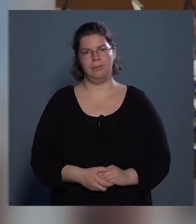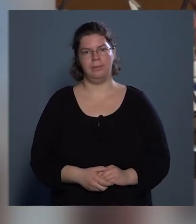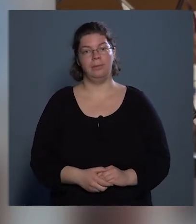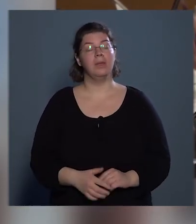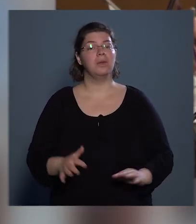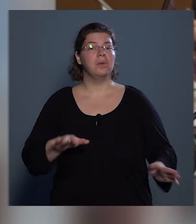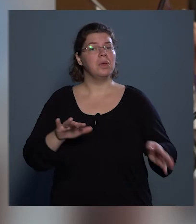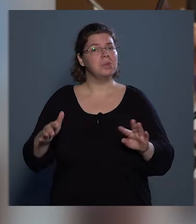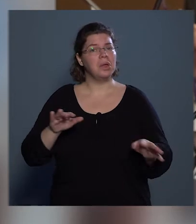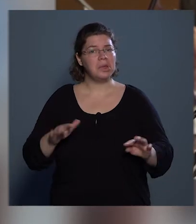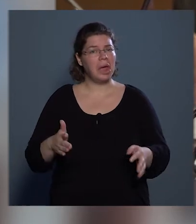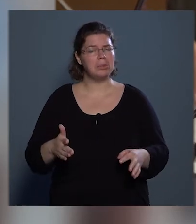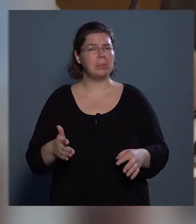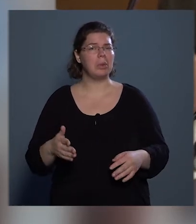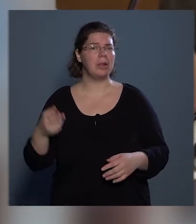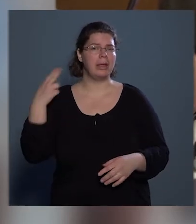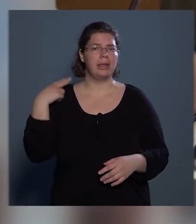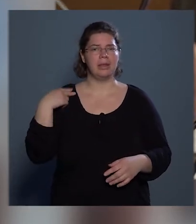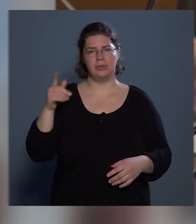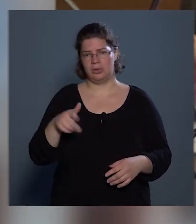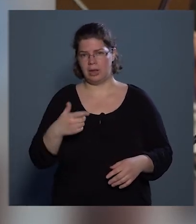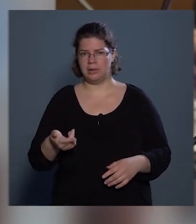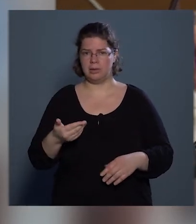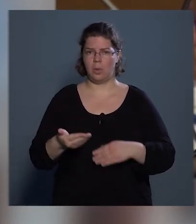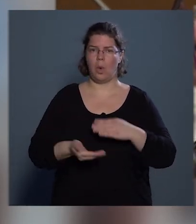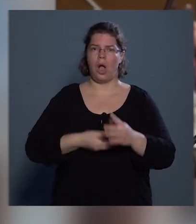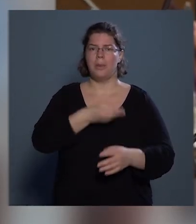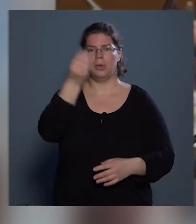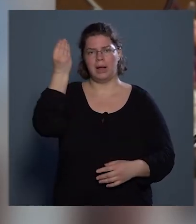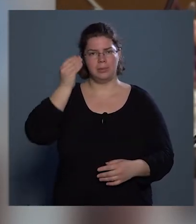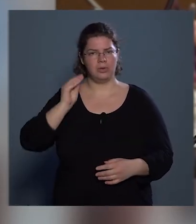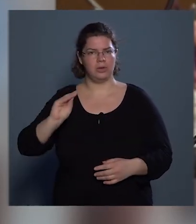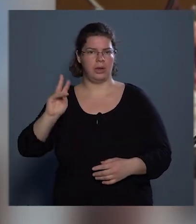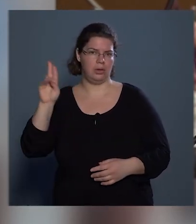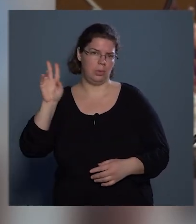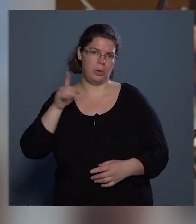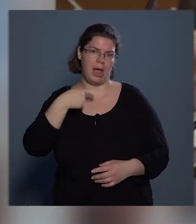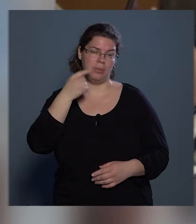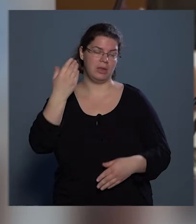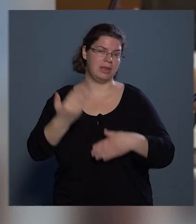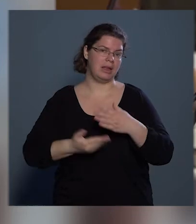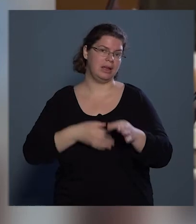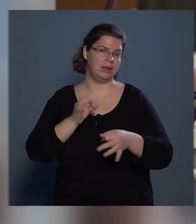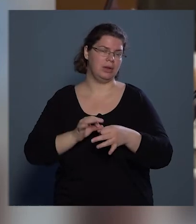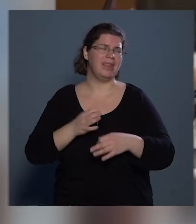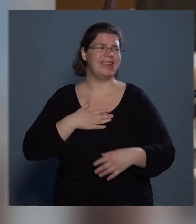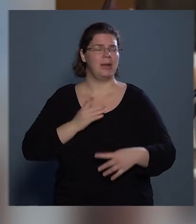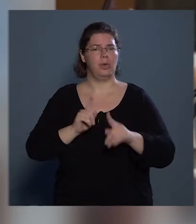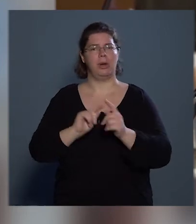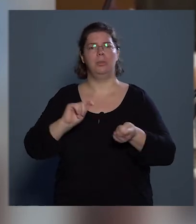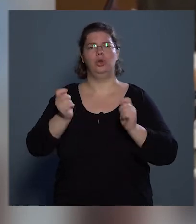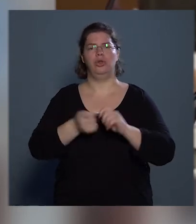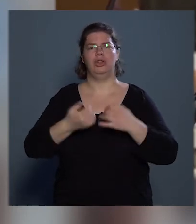Nagyjából a Nemes László, a polgármester úr elmondta az eddigi történéseket. Nekem egy olyan módosító indítványom